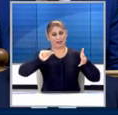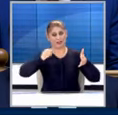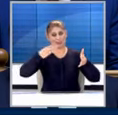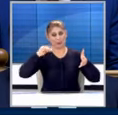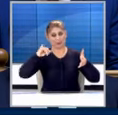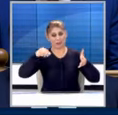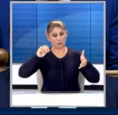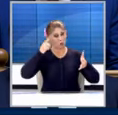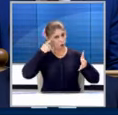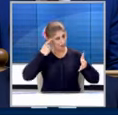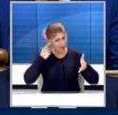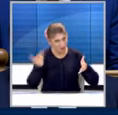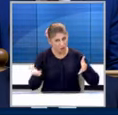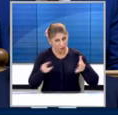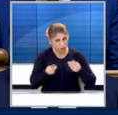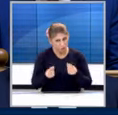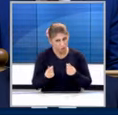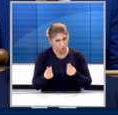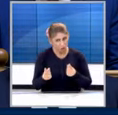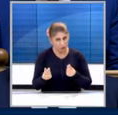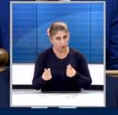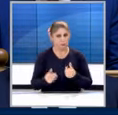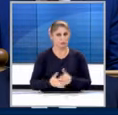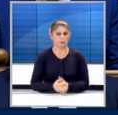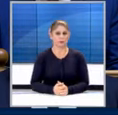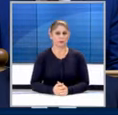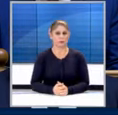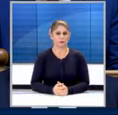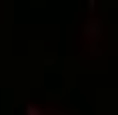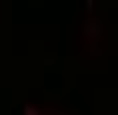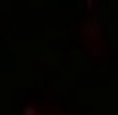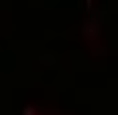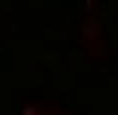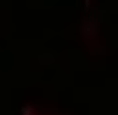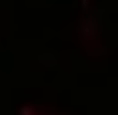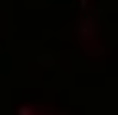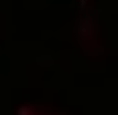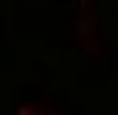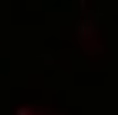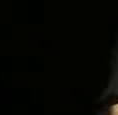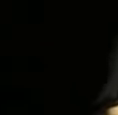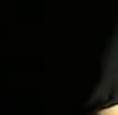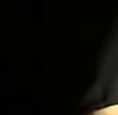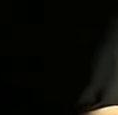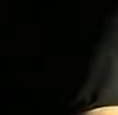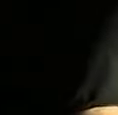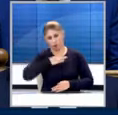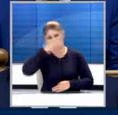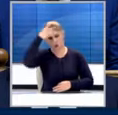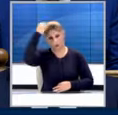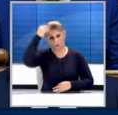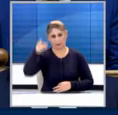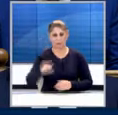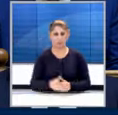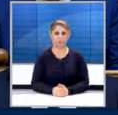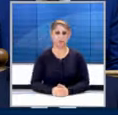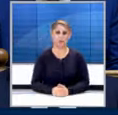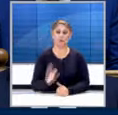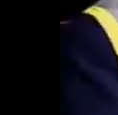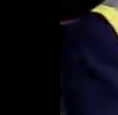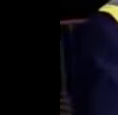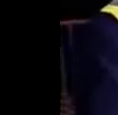καταλαβαίνω. Έτσι δεν είναι. Αυτό μας λέτε. Έλα με φόρα. Θα μου κλάσει τα αρχίδια. Το αν κάποιος αρθεί με